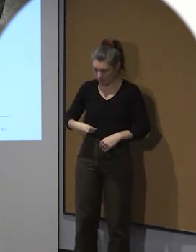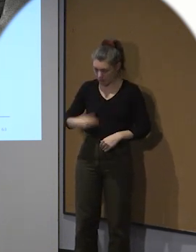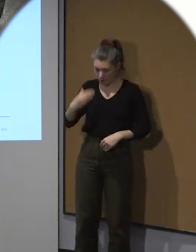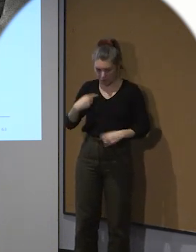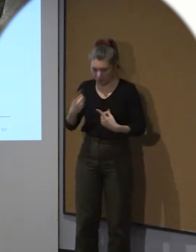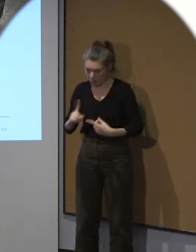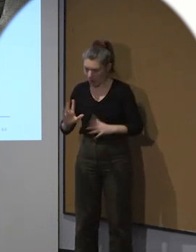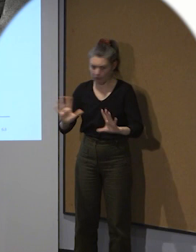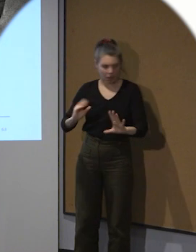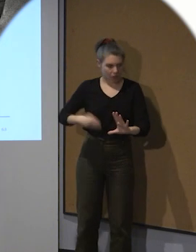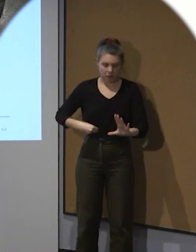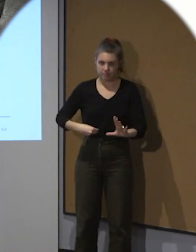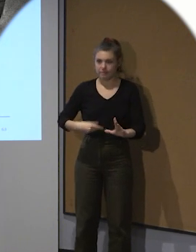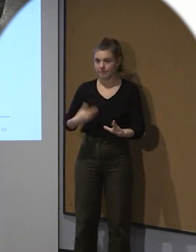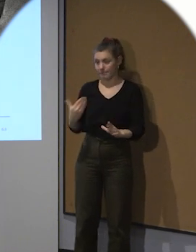physique.